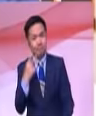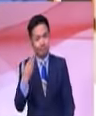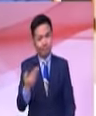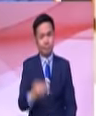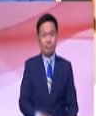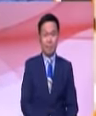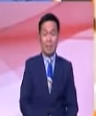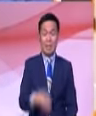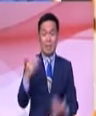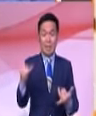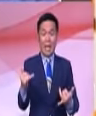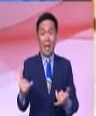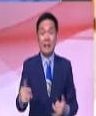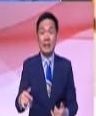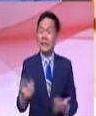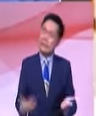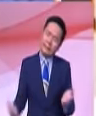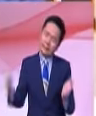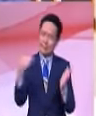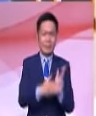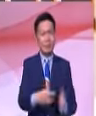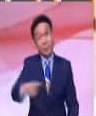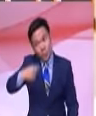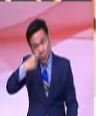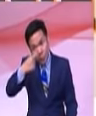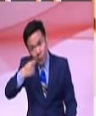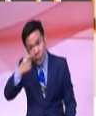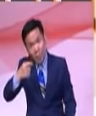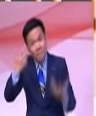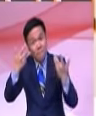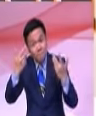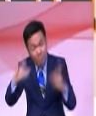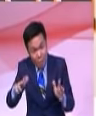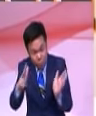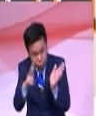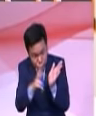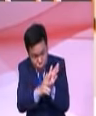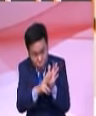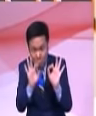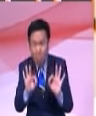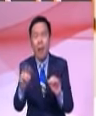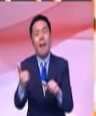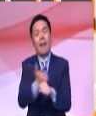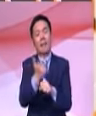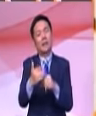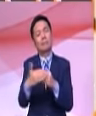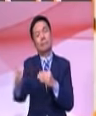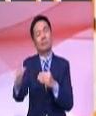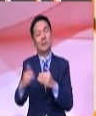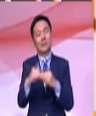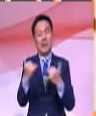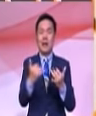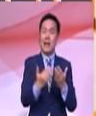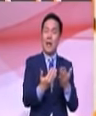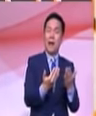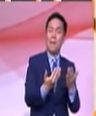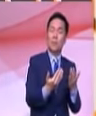Hari ini kita akan buat ujian saringan lagi sekali pada semua. Kalau clear, dan latihan akan dimulakan semula. Setakat ini hanya pemain-pemain pelapis sahaja